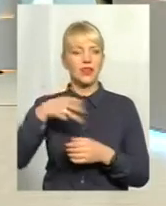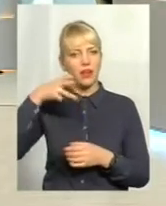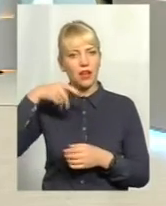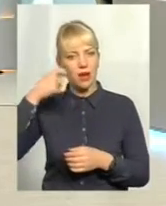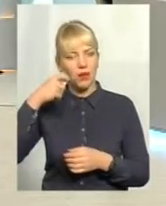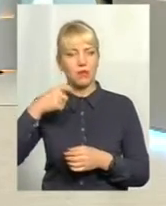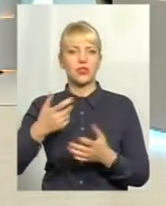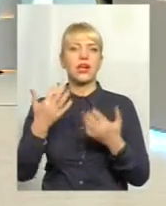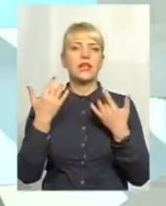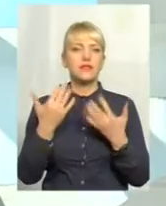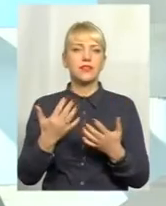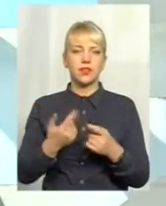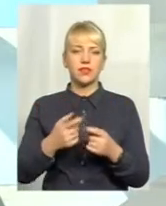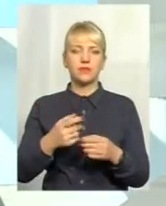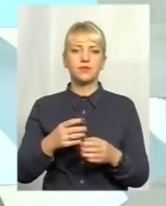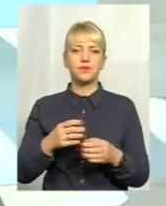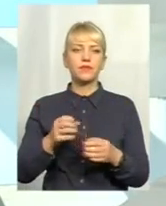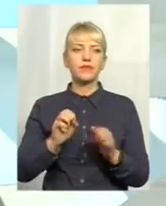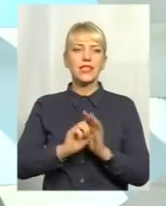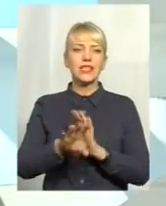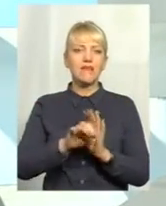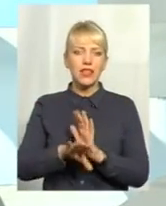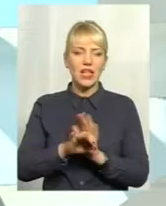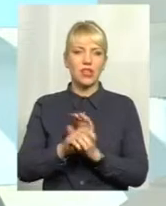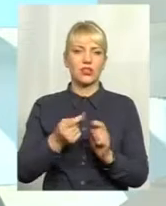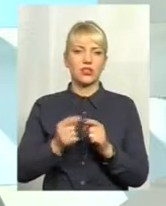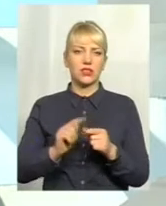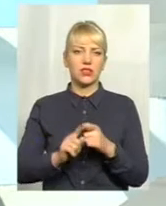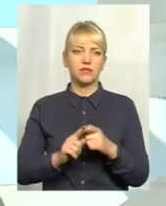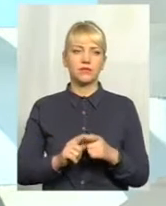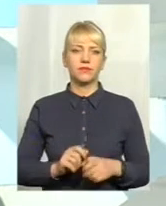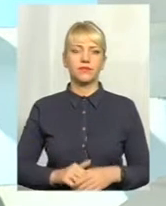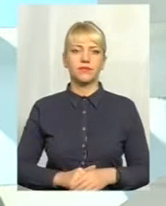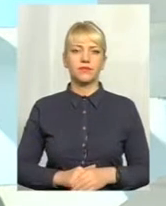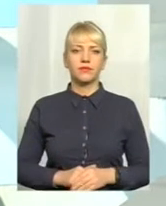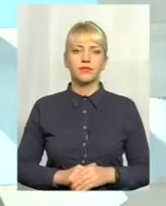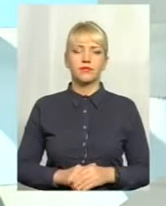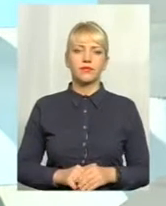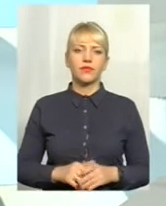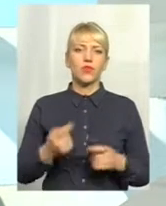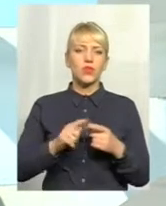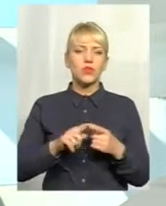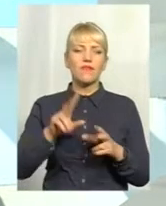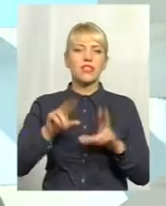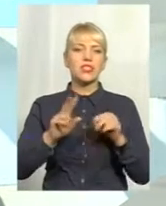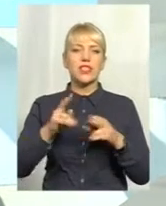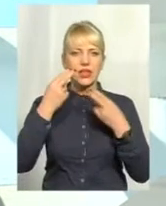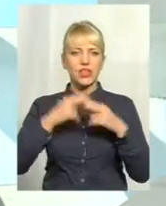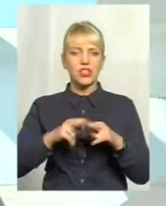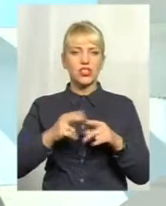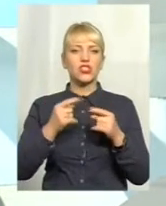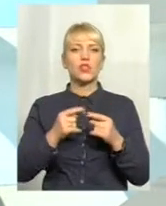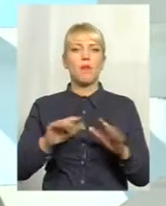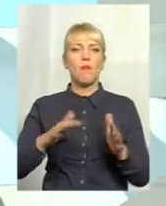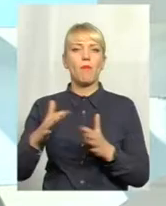яка, ну, тобто наскільки завантажується швидко це обсяг пам'яті, щоб по-новому переписувати. Я зрозумів. Ну, це вже такі технічні, це вже технічні моменти. Да, так, технічні